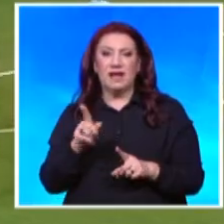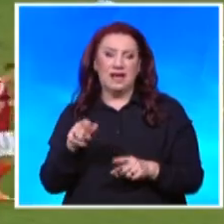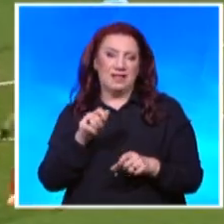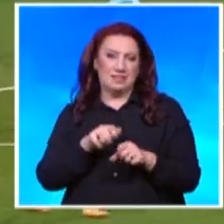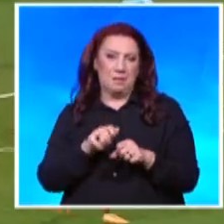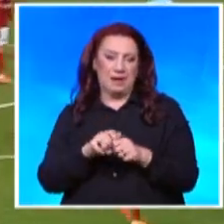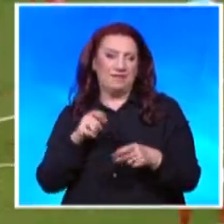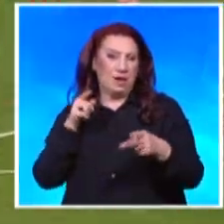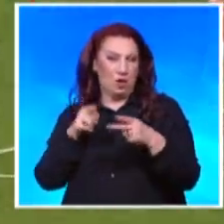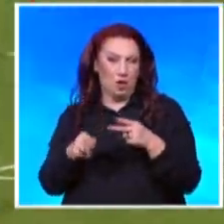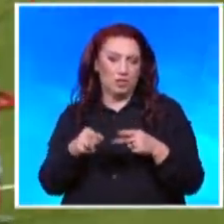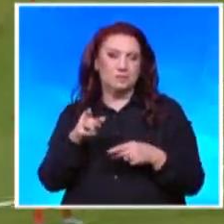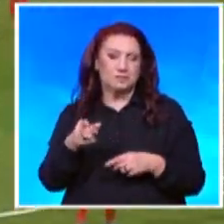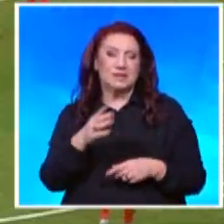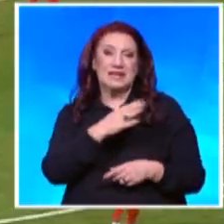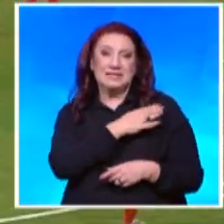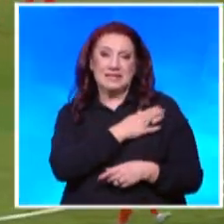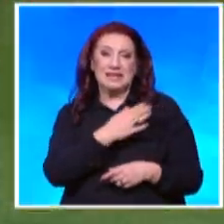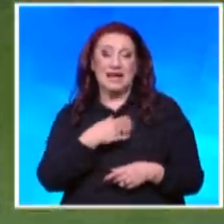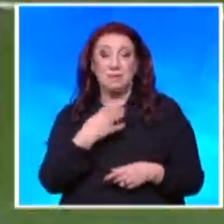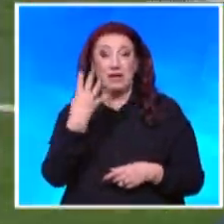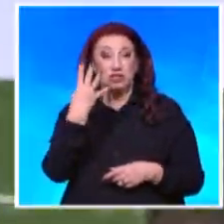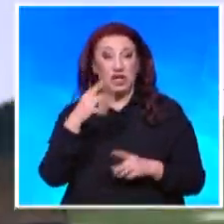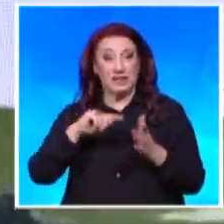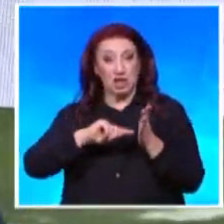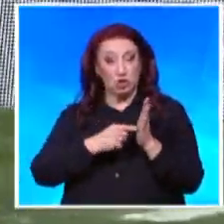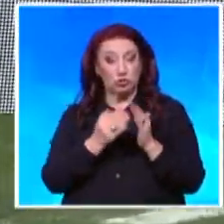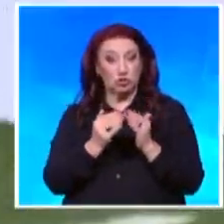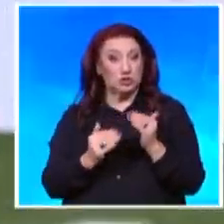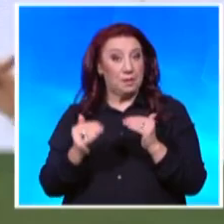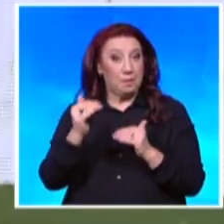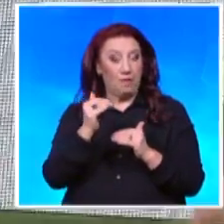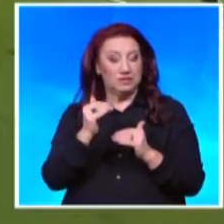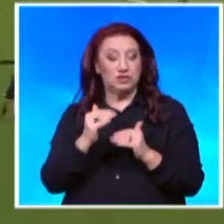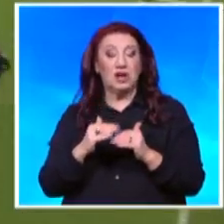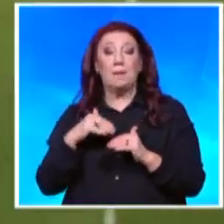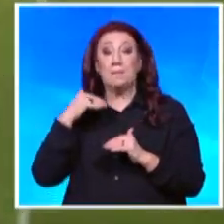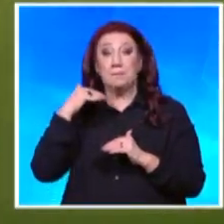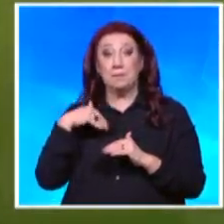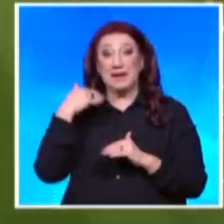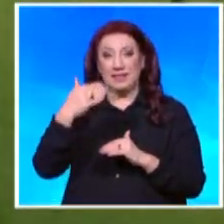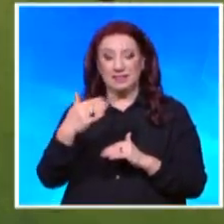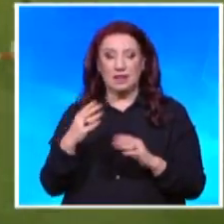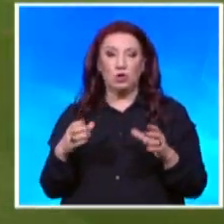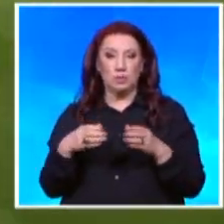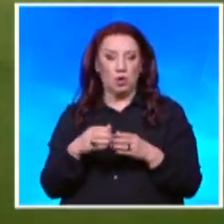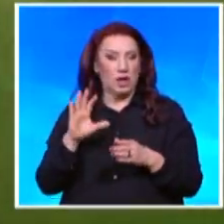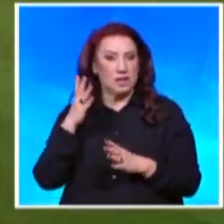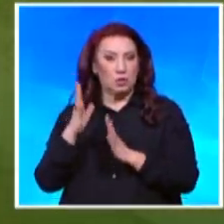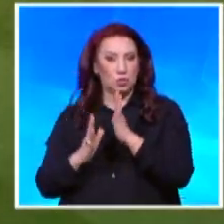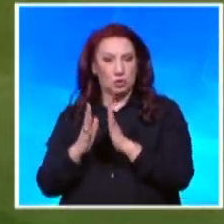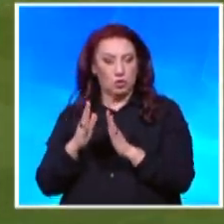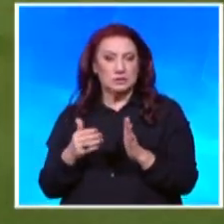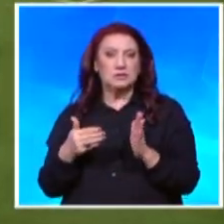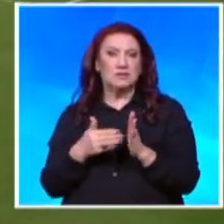тима. По този начин ЦСКА вече има 4 точки аванс, запази ги по-точно пред отборът на Лудогорец, въпреки че развоят на